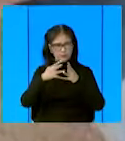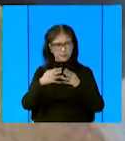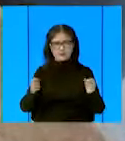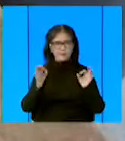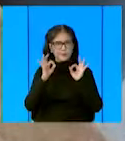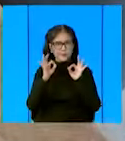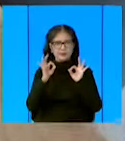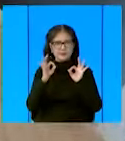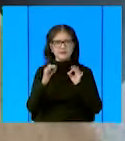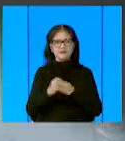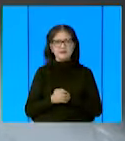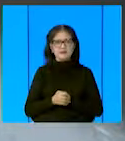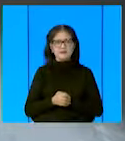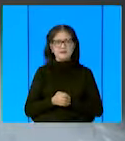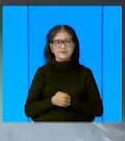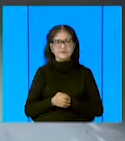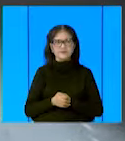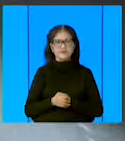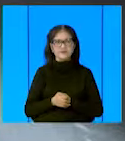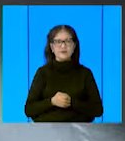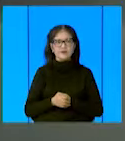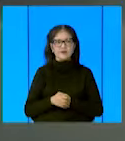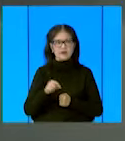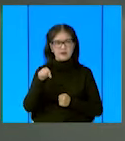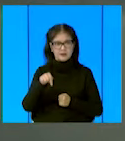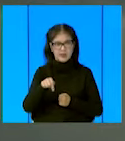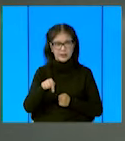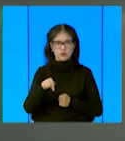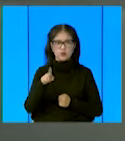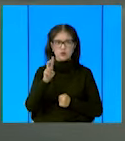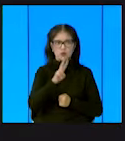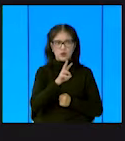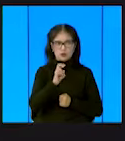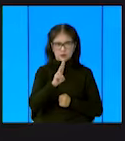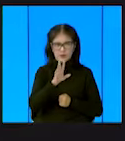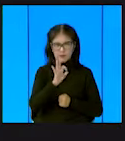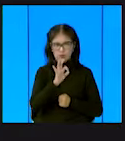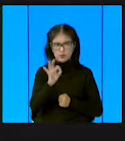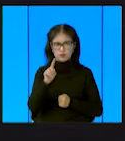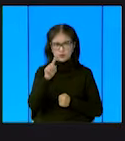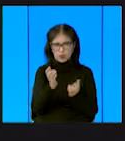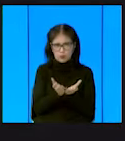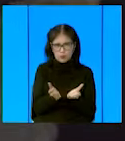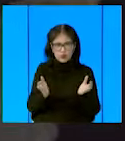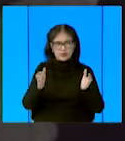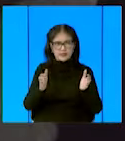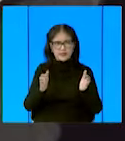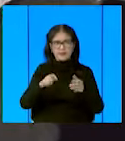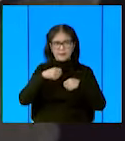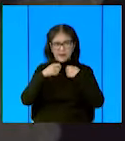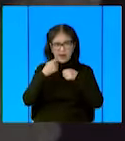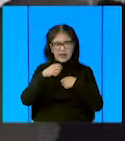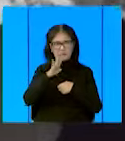banget. Menu olahan paha kambing muda ini dibanderol seharga Rp250.000 per porsi yang bisa dinikmati